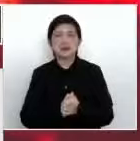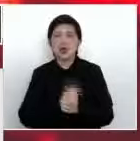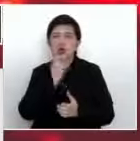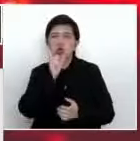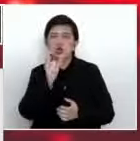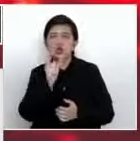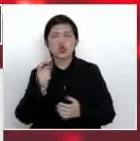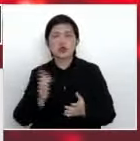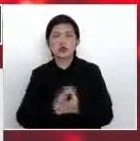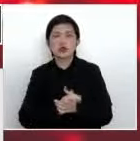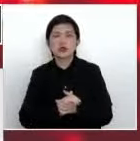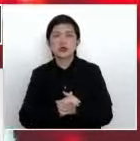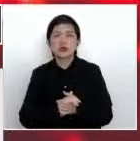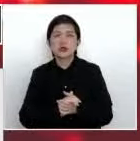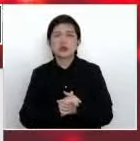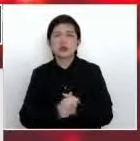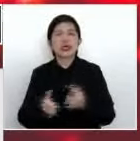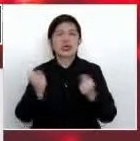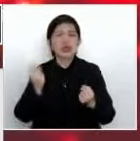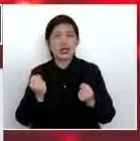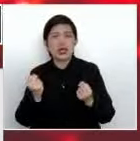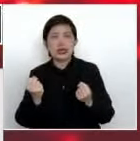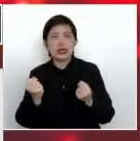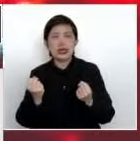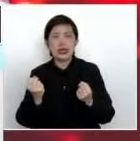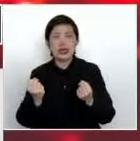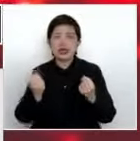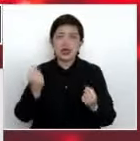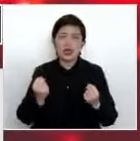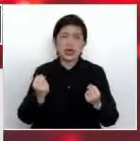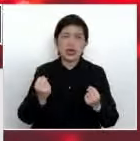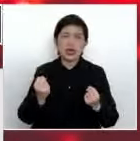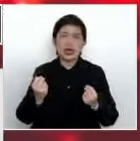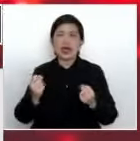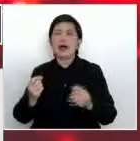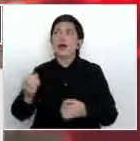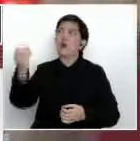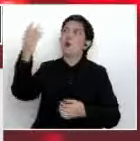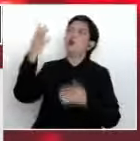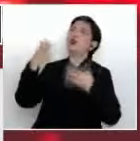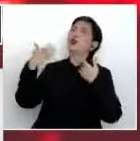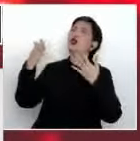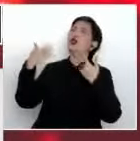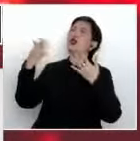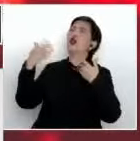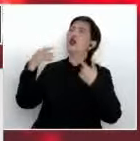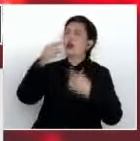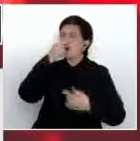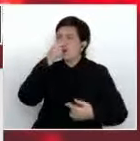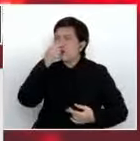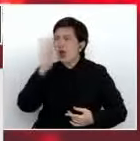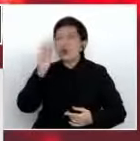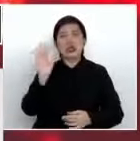penggunaan kendaraannya kendaraannya harus nyaman ac-nya dingin baunya tidak pengap dan juga jauhkan